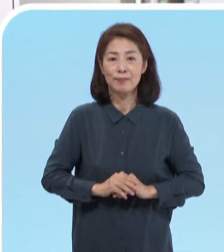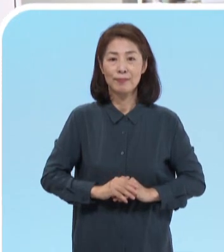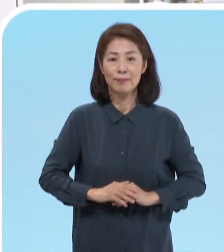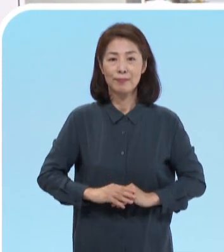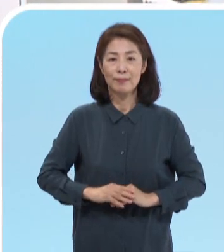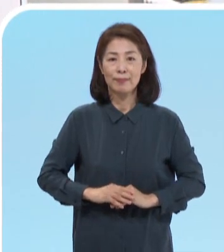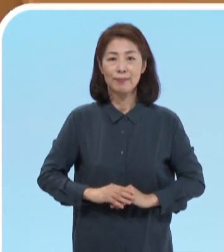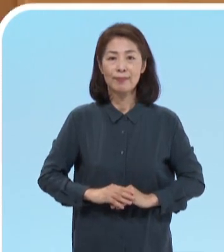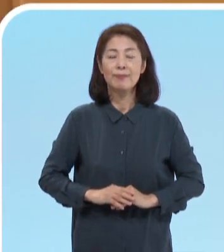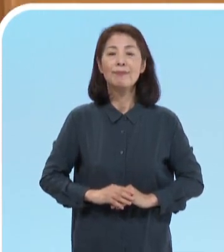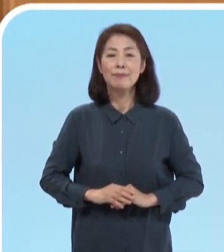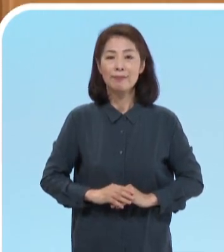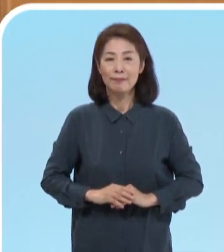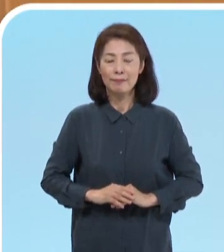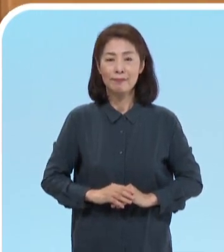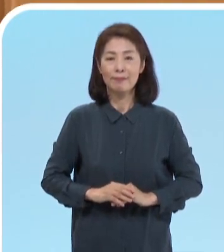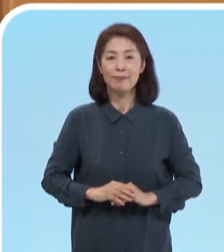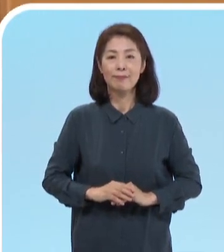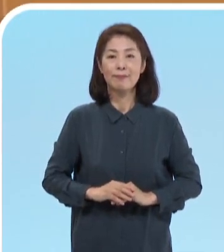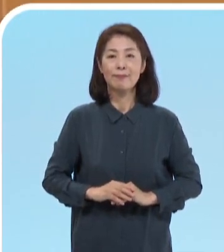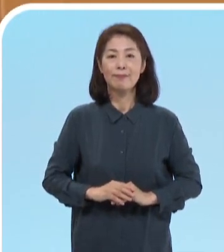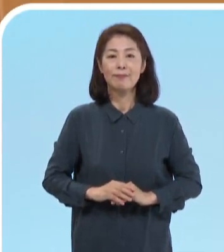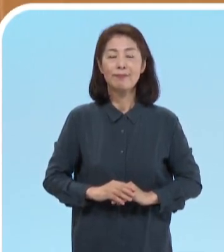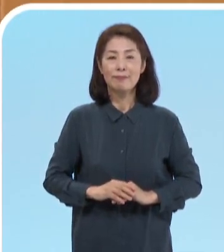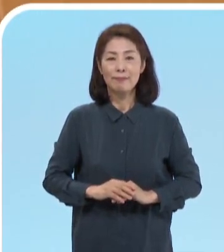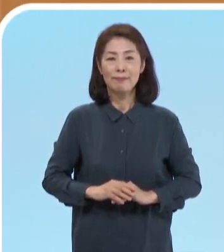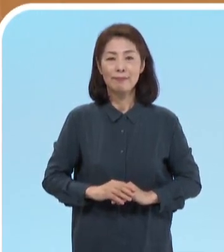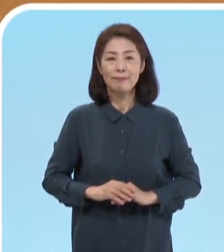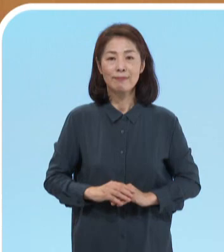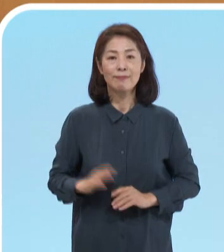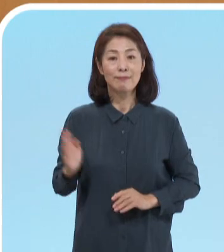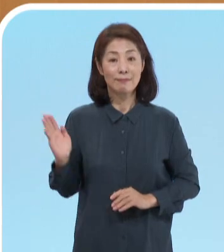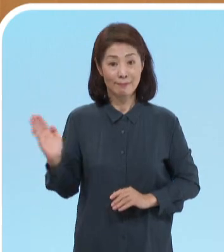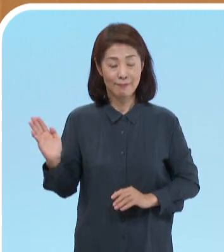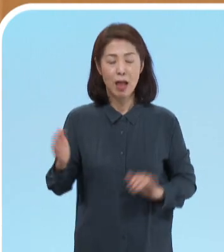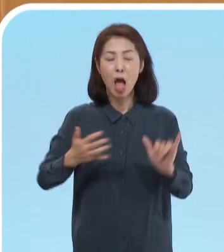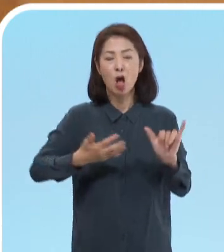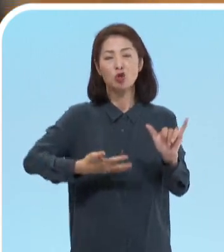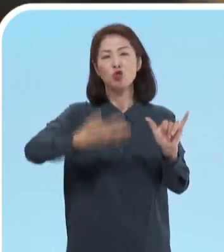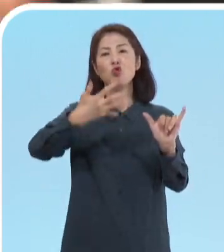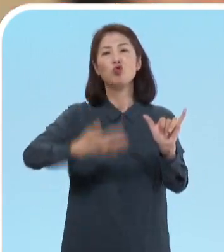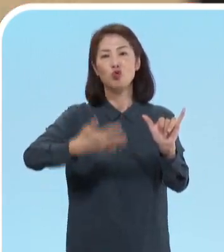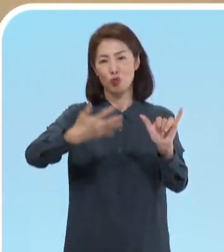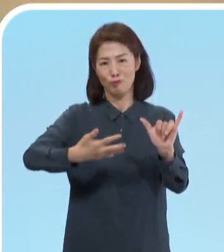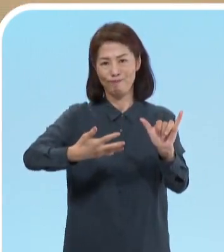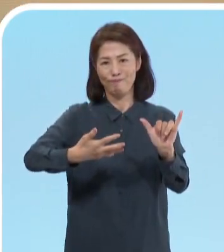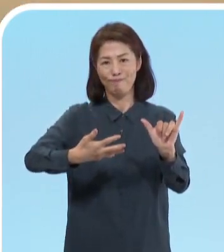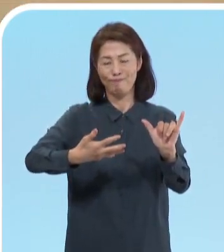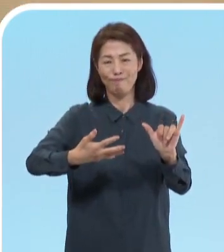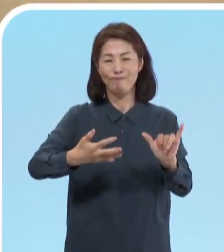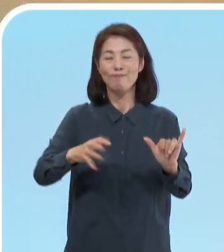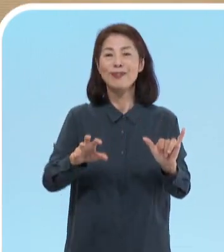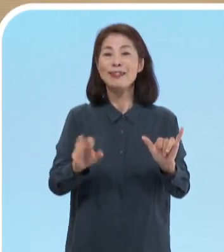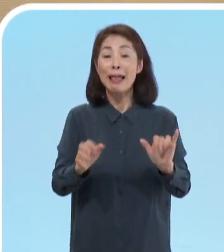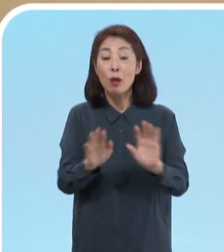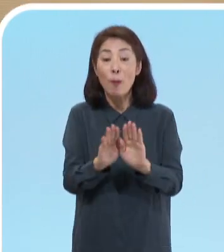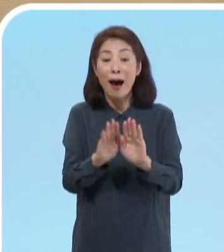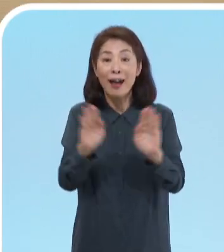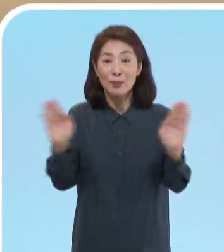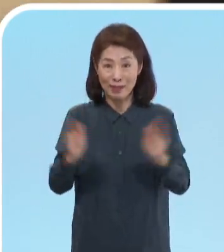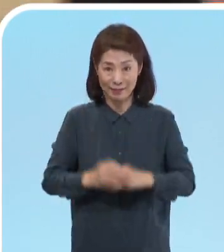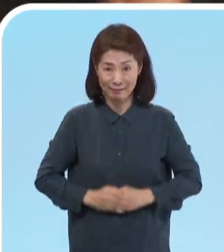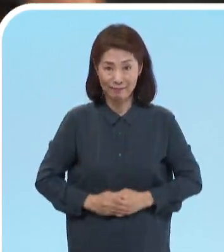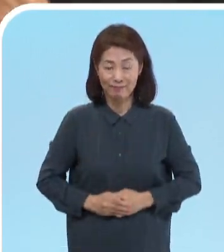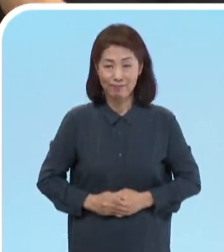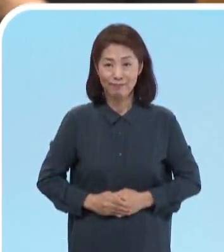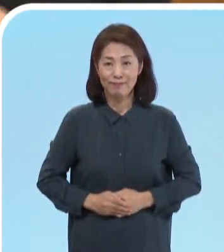始めたものが、 はいはい、 YouTube チャンネルです。 YouTube ですか。YouTube 始めはったん